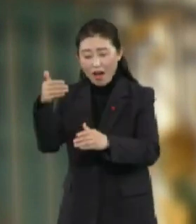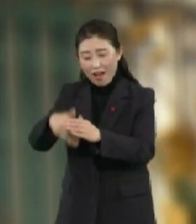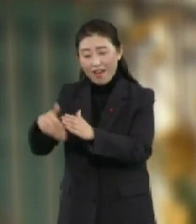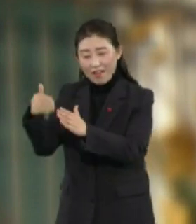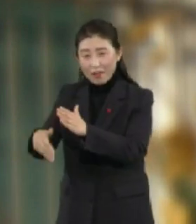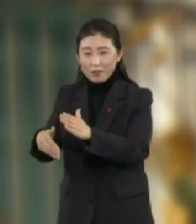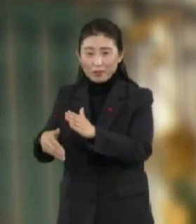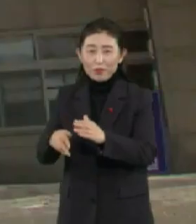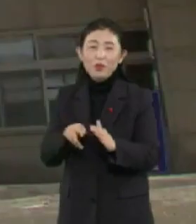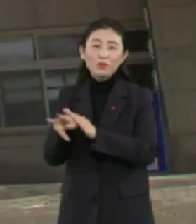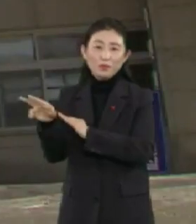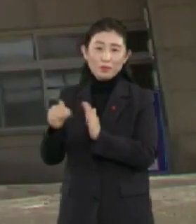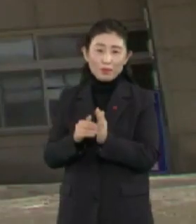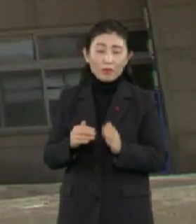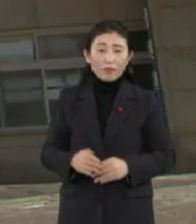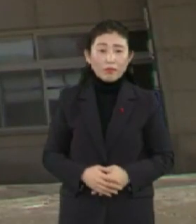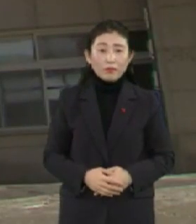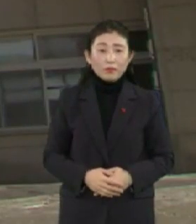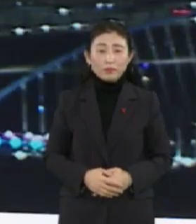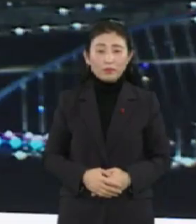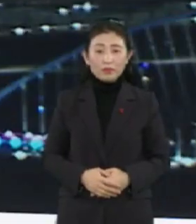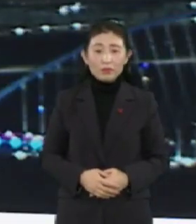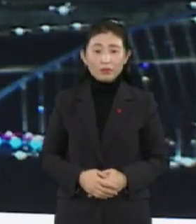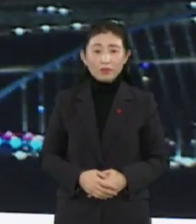도주한 것으로 알려졌습니다.